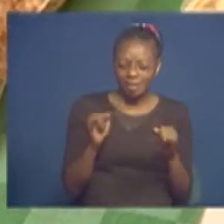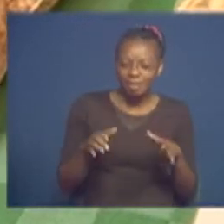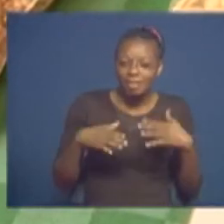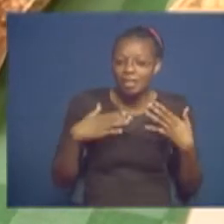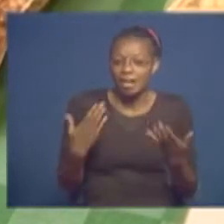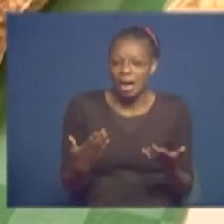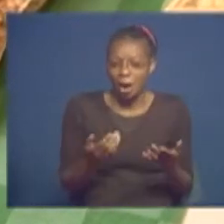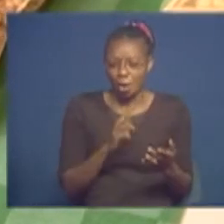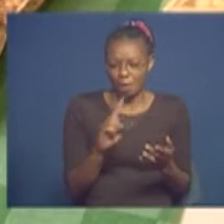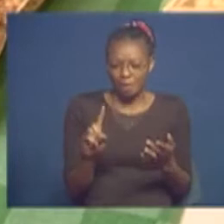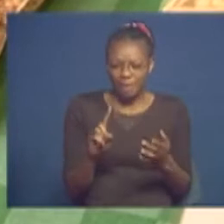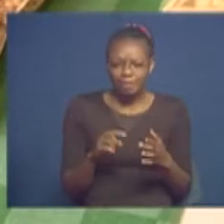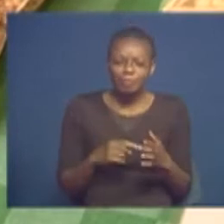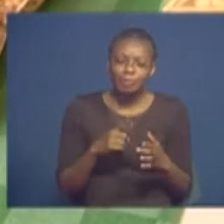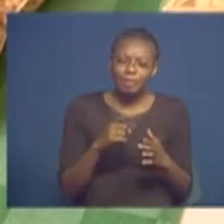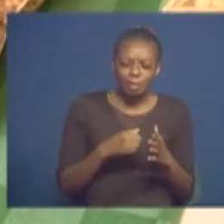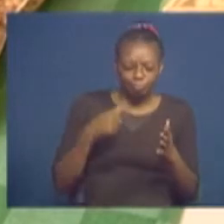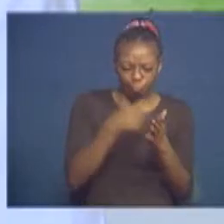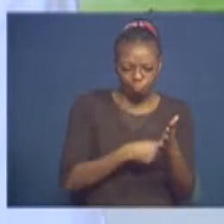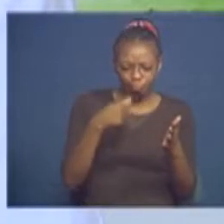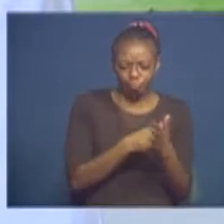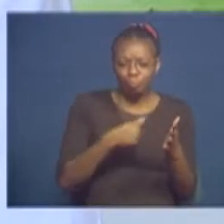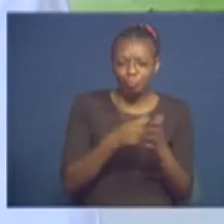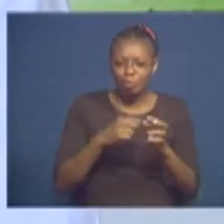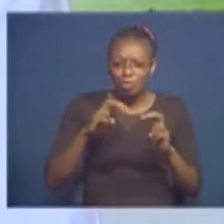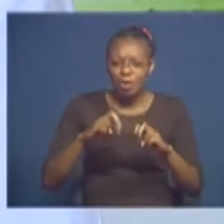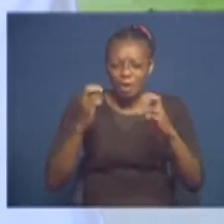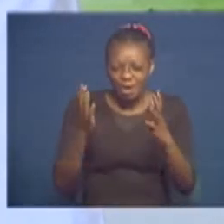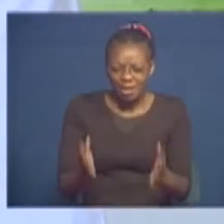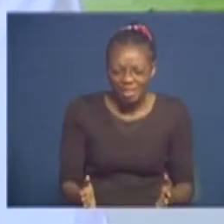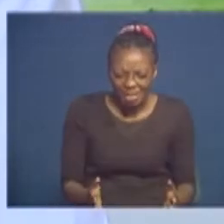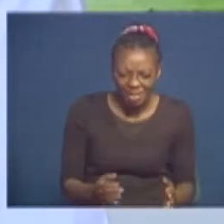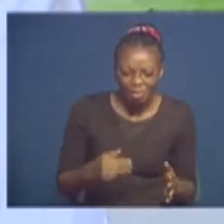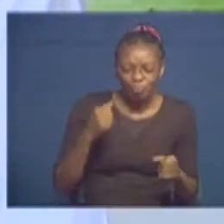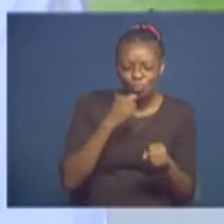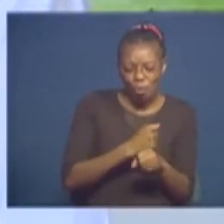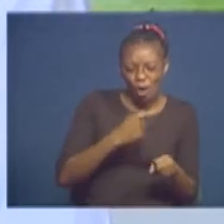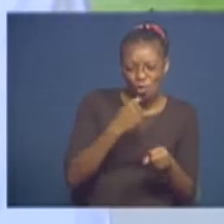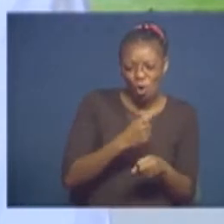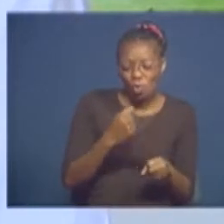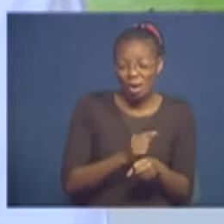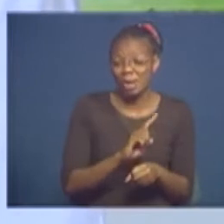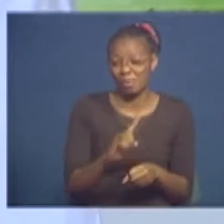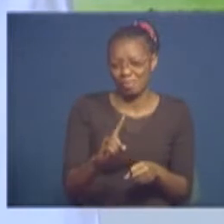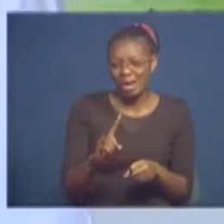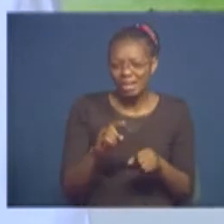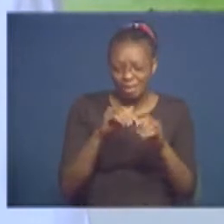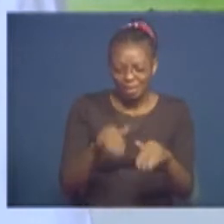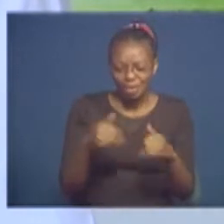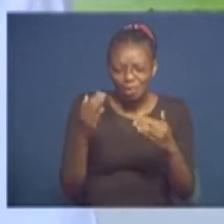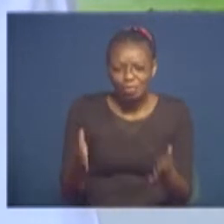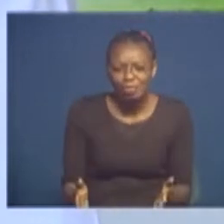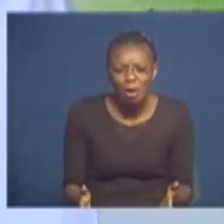huwa vigumu kwa wakulima kupata mbegu hizi safi. Wakulima wengi hawawezi kupata mboga, mbegu ya hizi mboga